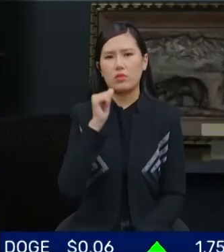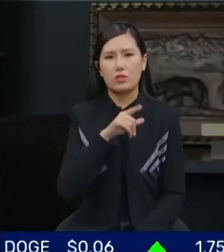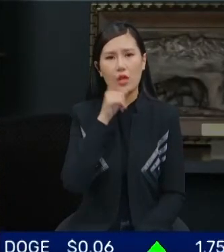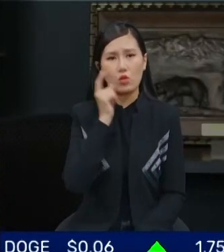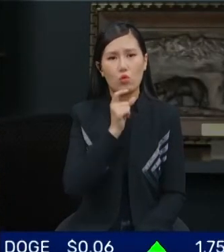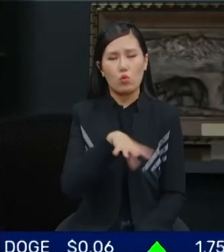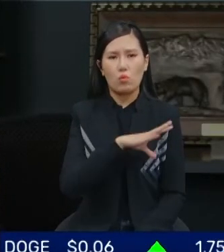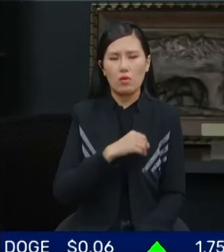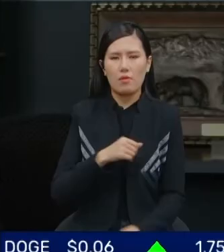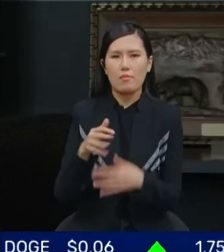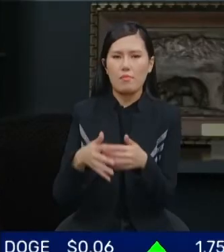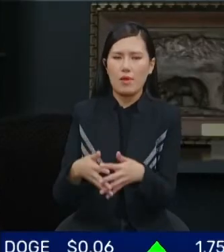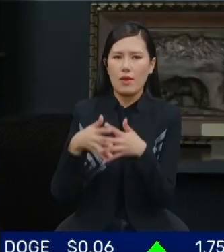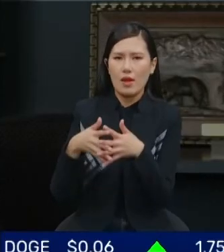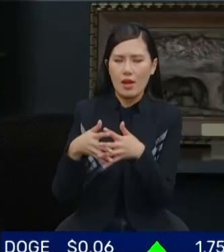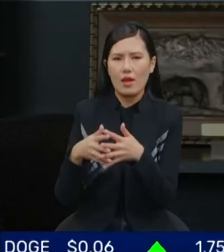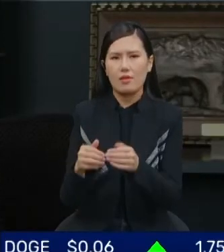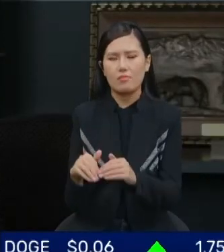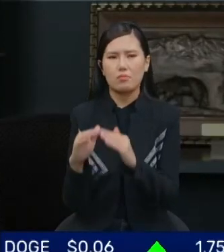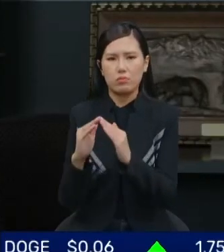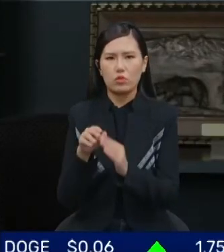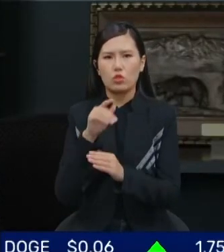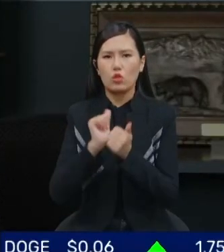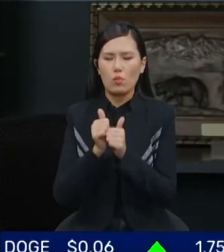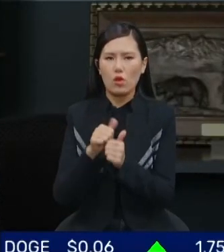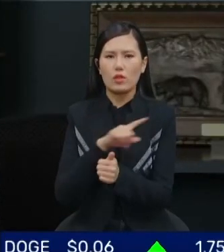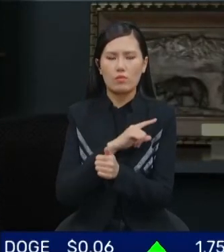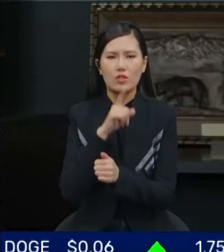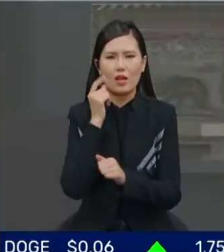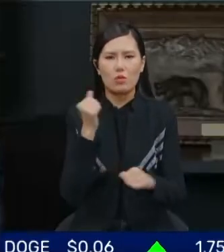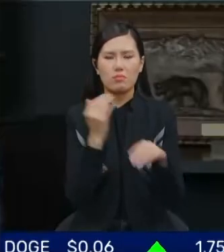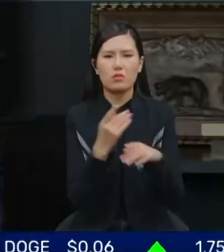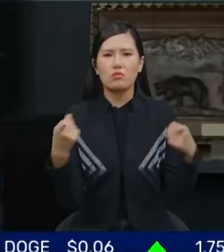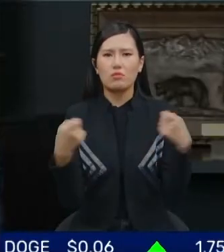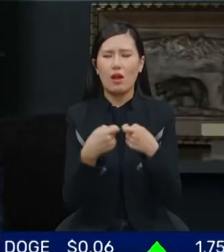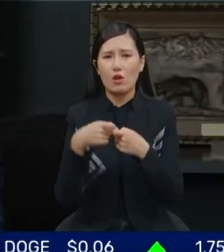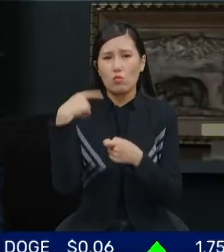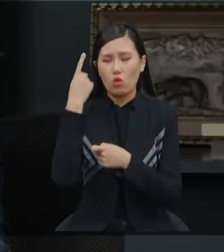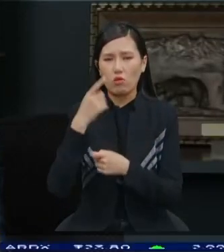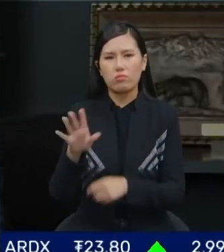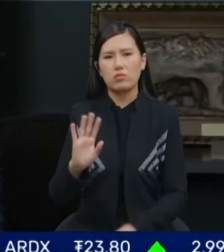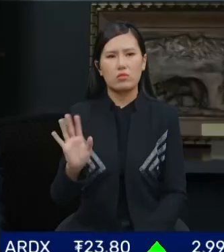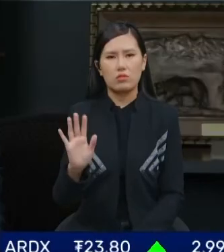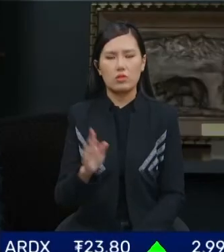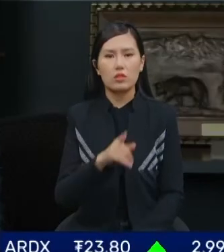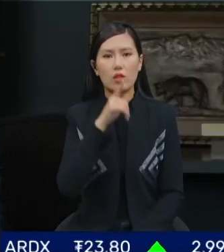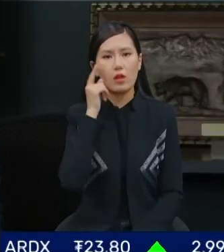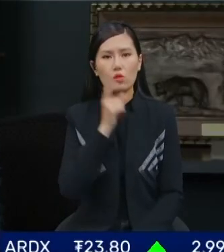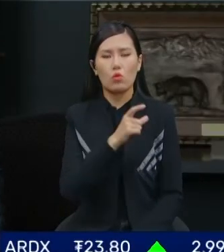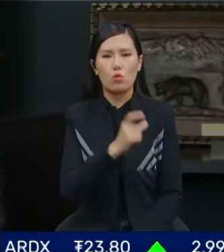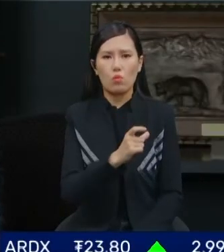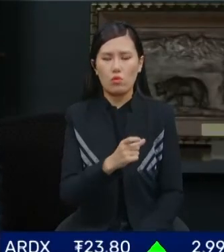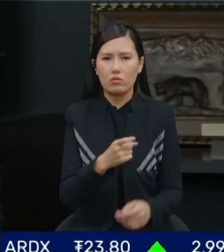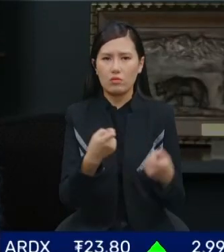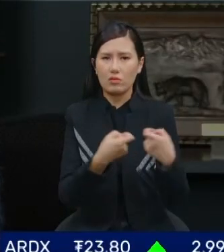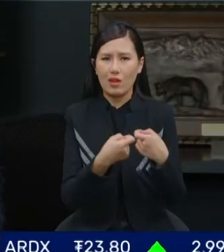барилга, спортын одоо тэмцээн уралдаан тийм юмар битгий төсөөлөж ээл гэж хэлэх гээд байна. Дээрээс нь залуучуудад чиглэсэн юм хөгжлийн хөтөлбөр бодлого